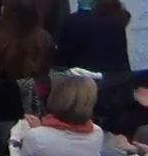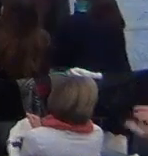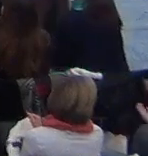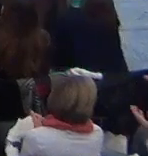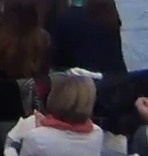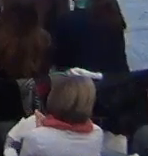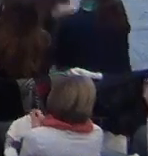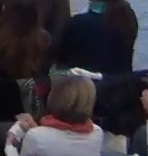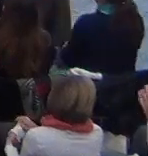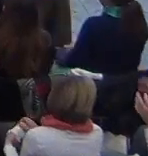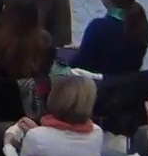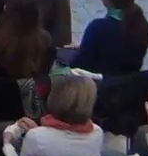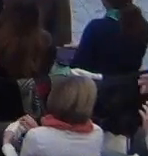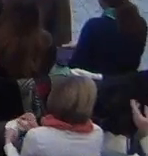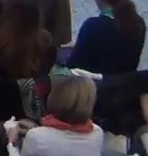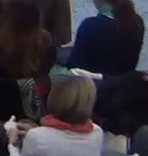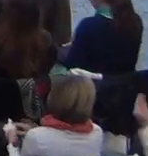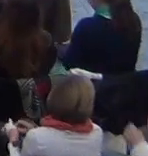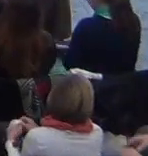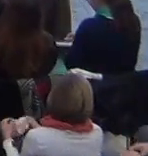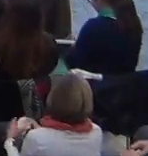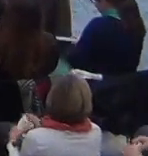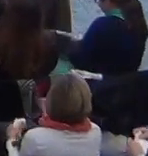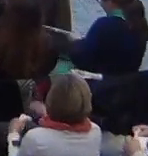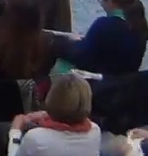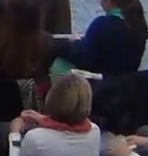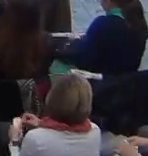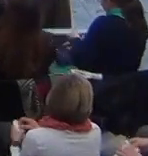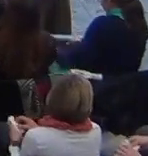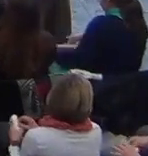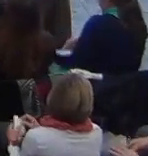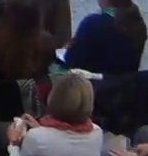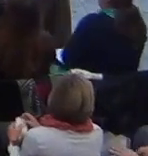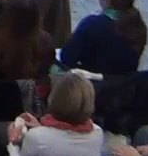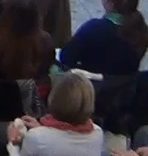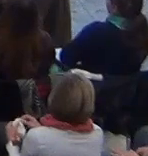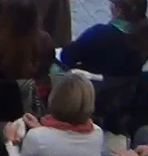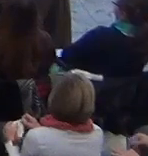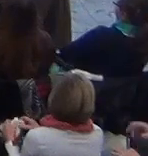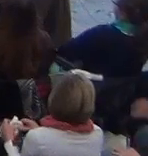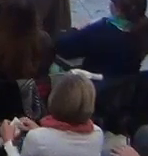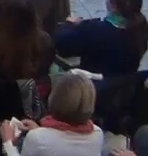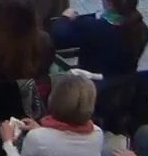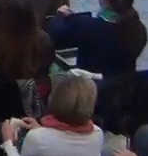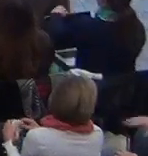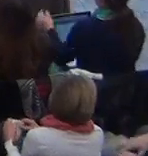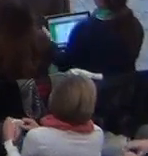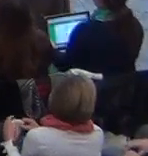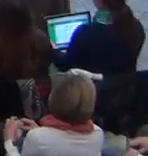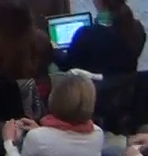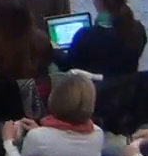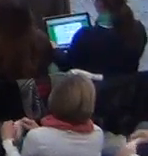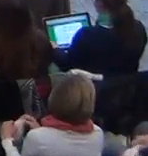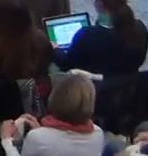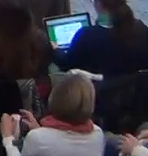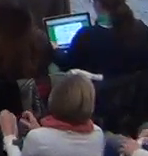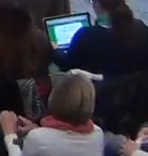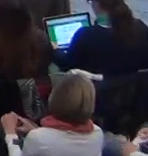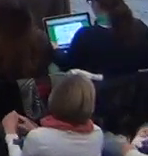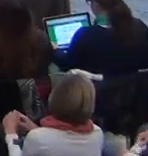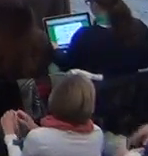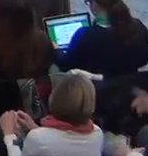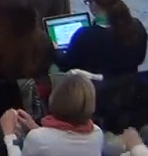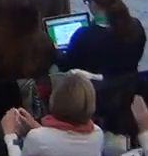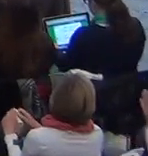könnt. Ihr müsstet also Sabine von der Beck in eine Zeile schreiben und Christine Linnertz in die andere Zeile